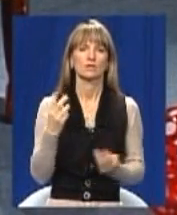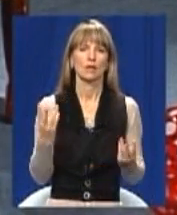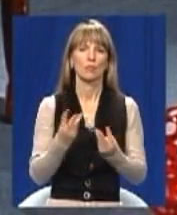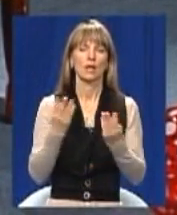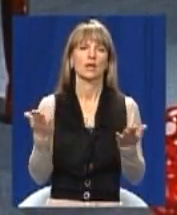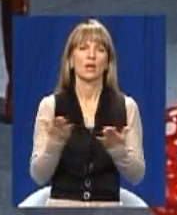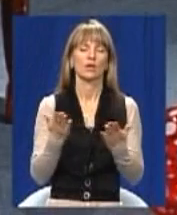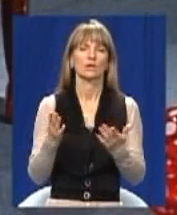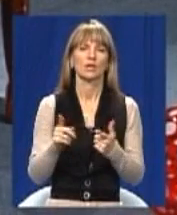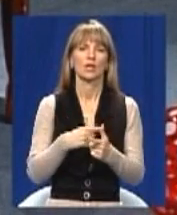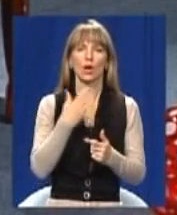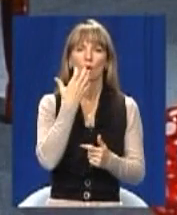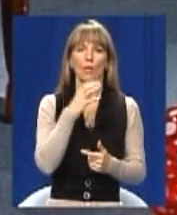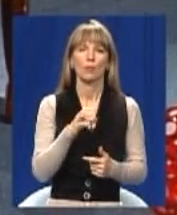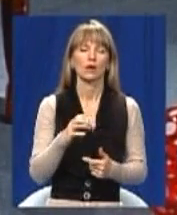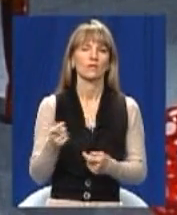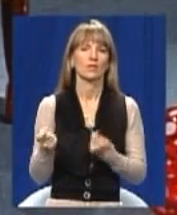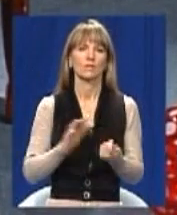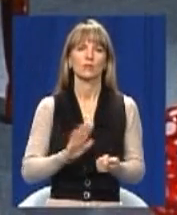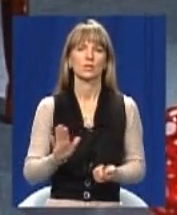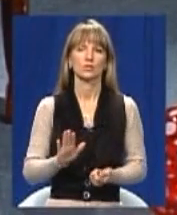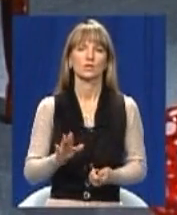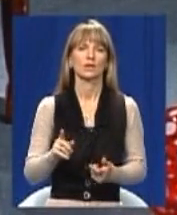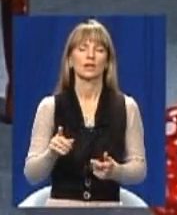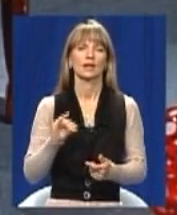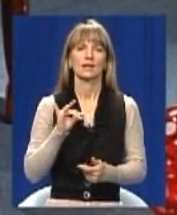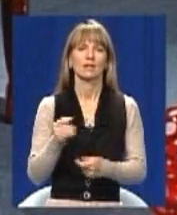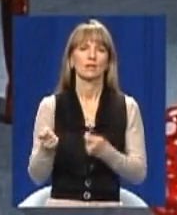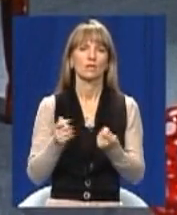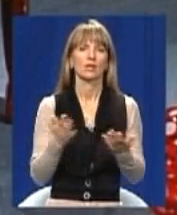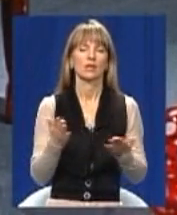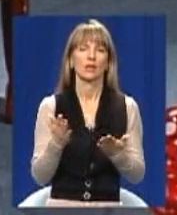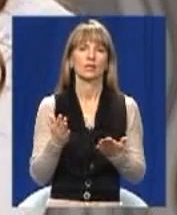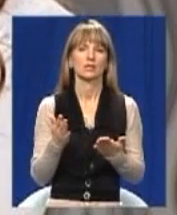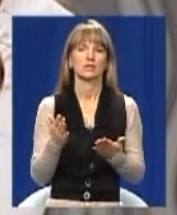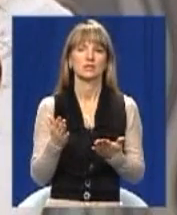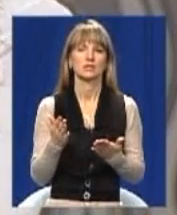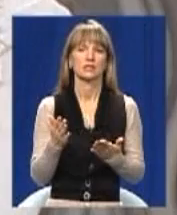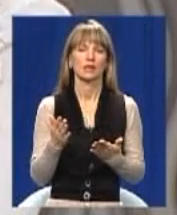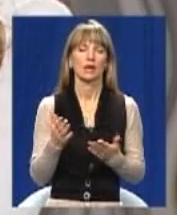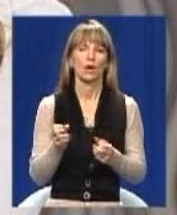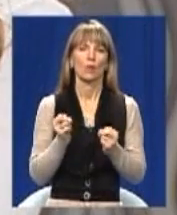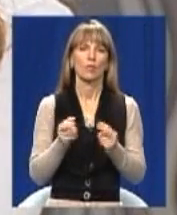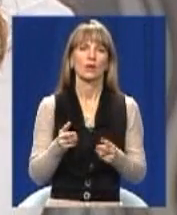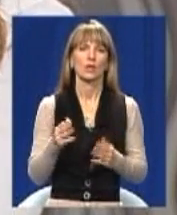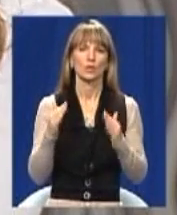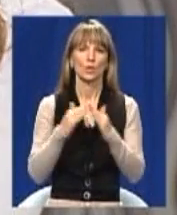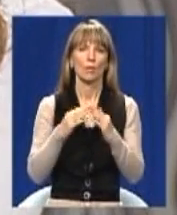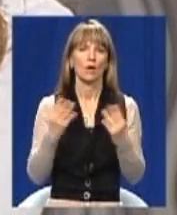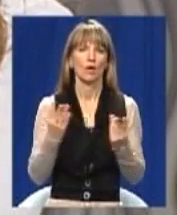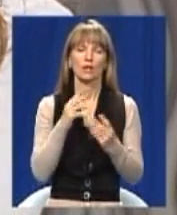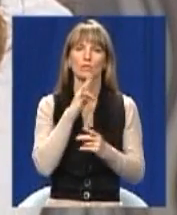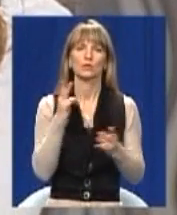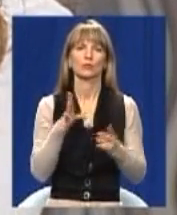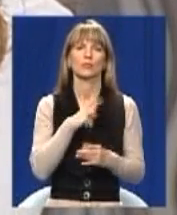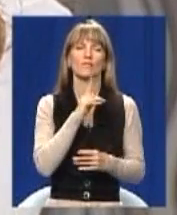запалення якогось, або опіків вони не спричиняють. Не спричиняють також якихось там побічних ефектів, там хата не загориться. Але все одно треба бути